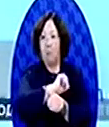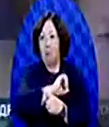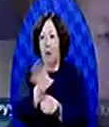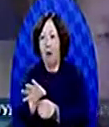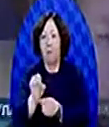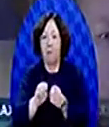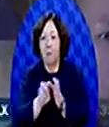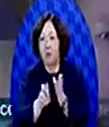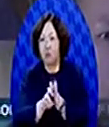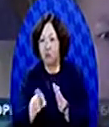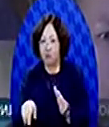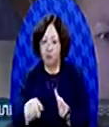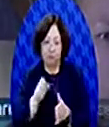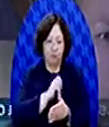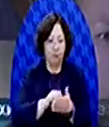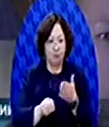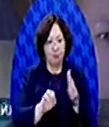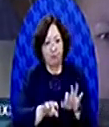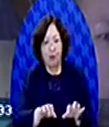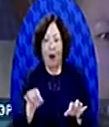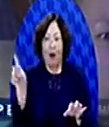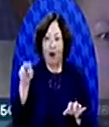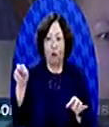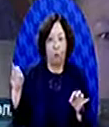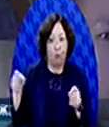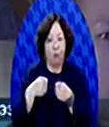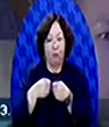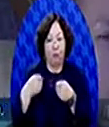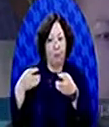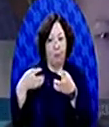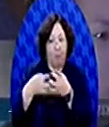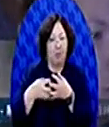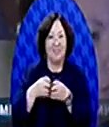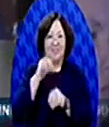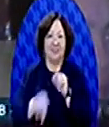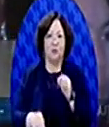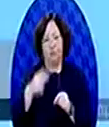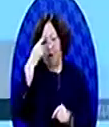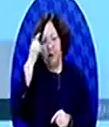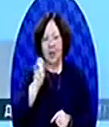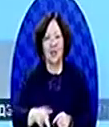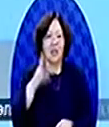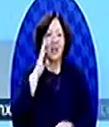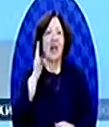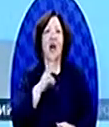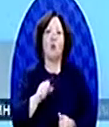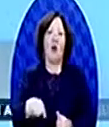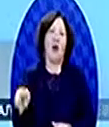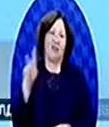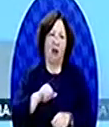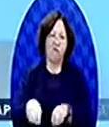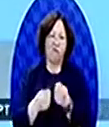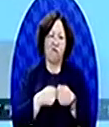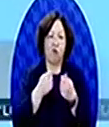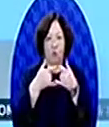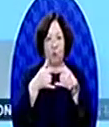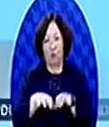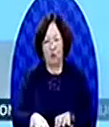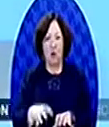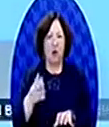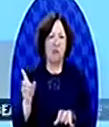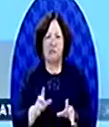байгаа. Компьютерийн хэрэглээ нэмэгдэж захим харилцаа хөгжснөөр монгол хэлний найруулга үг зүйн алдаа их ихэнх өвдөгдөх болсон. Хэлний бодлогын үндэсний зөвлөөс хийсэн